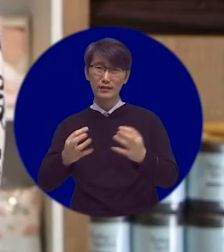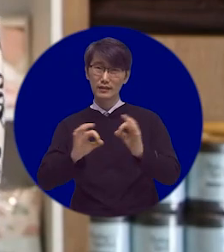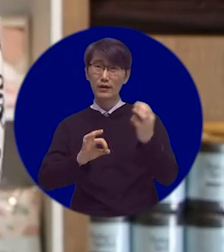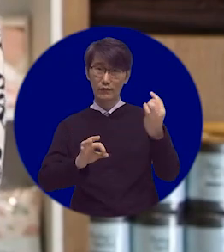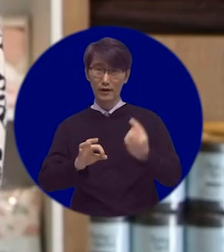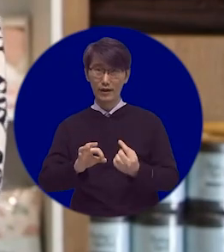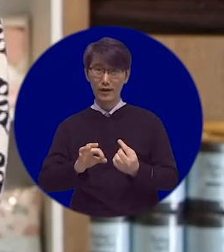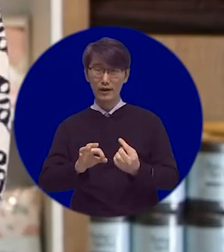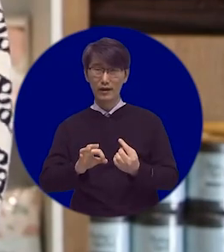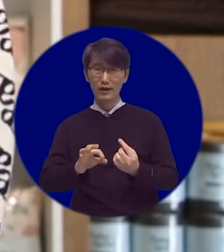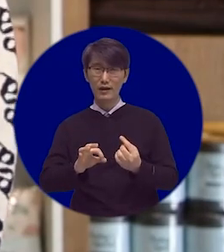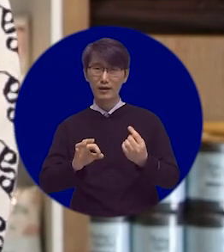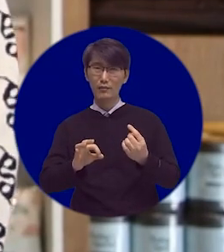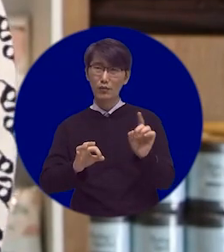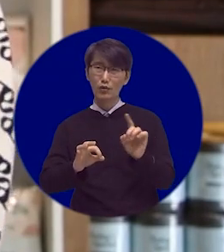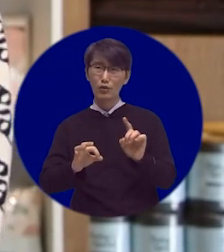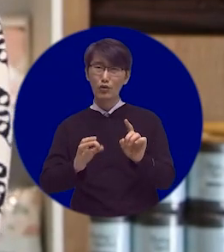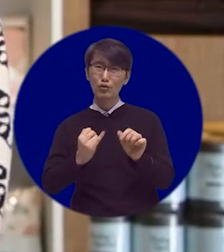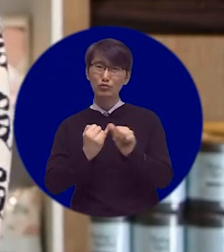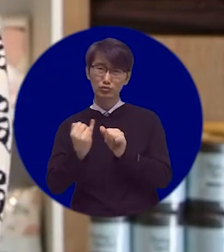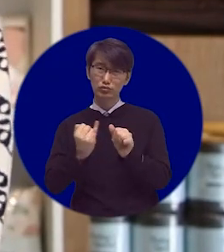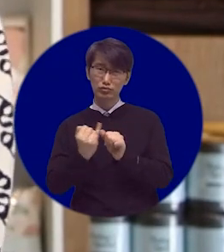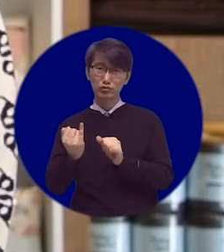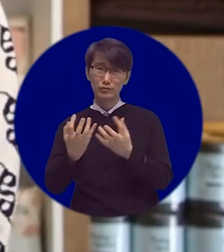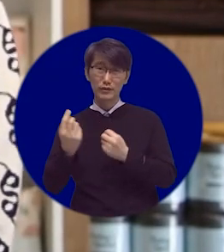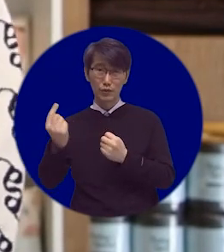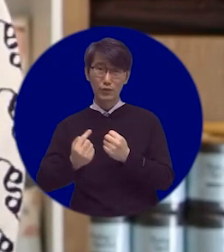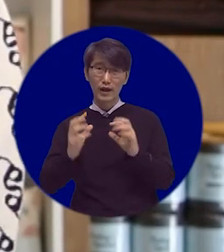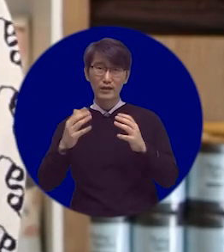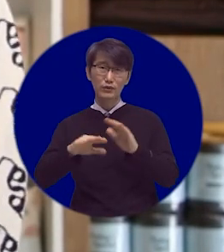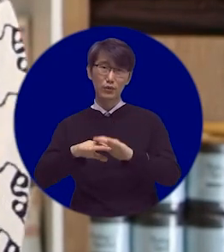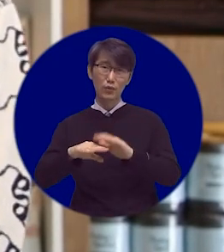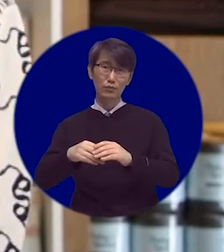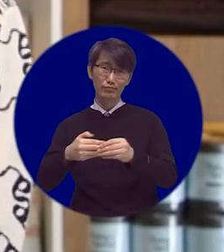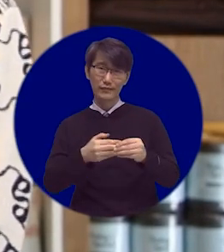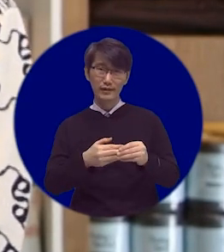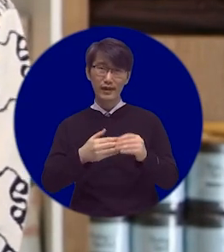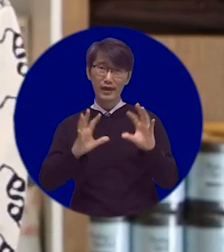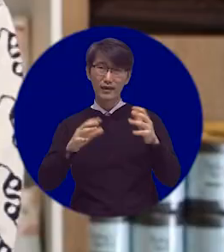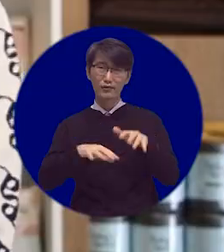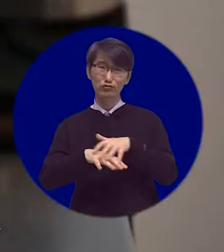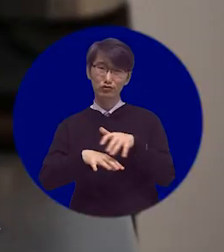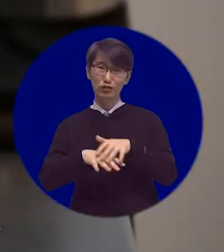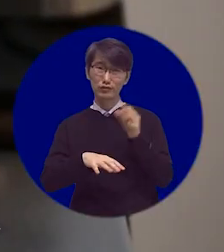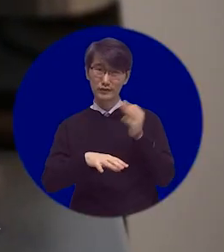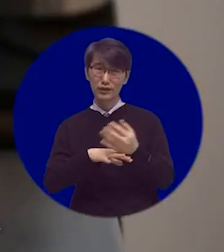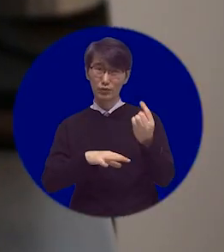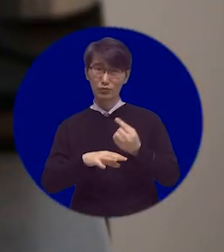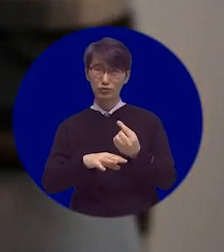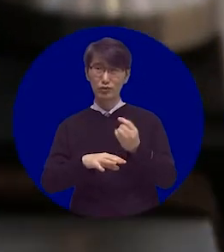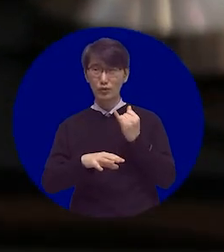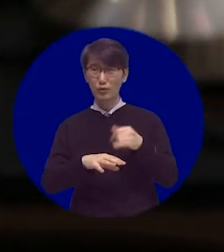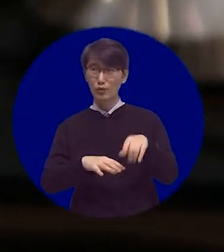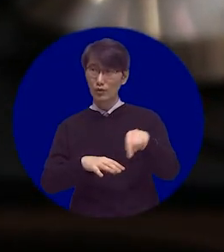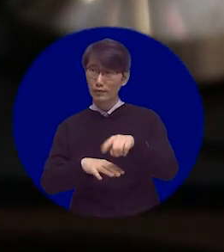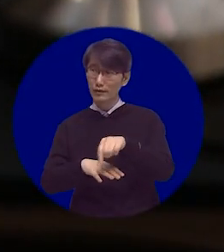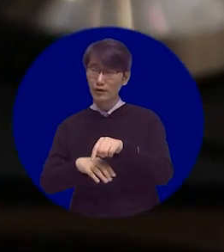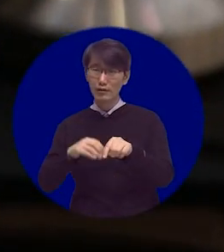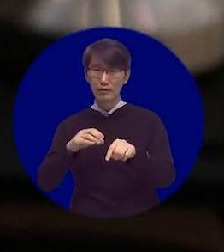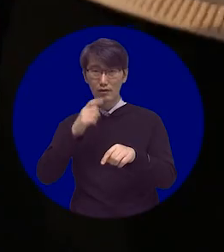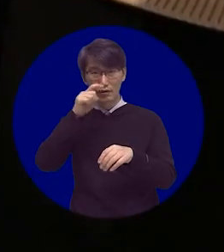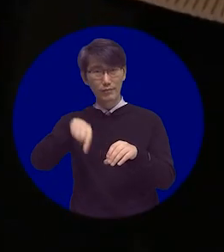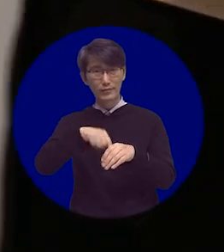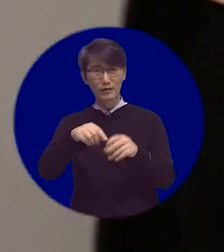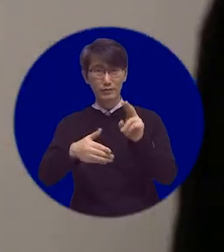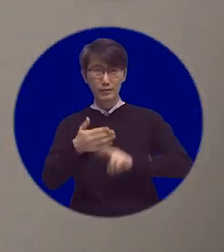오시는데요. 아무래도 주부님들이 많이 오시고 아이들 손잡고 아기 수건도 많이 구매하러 오시고 오며 가며 저희가 커피도